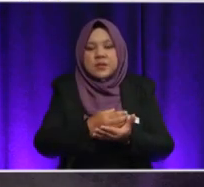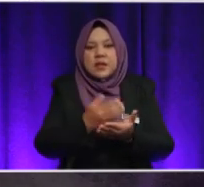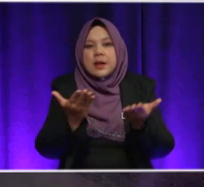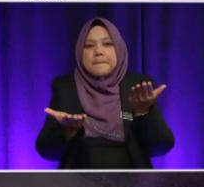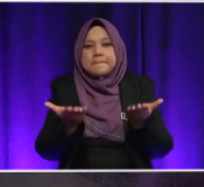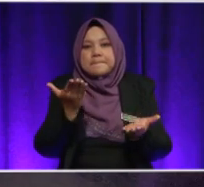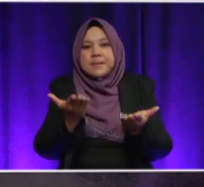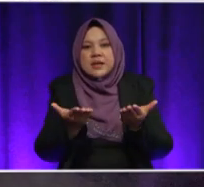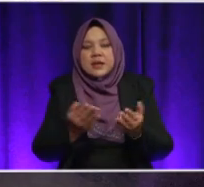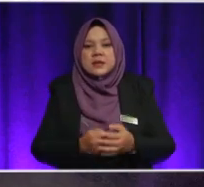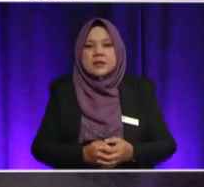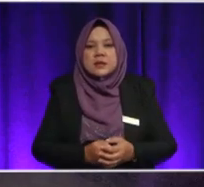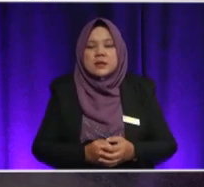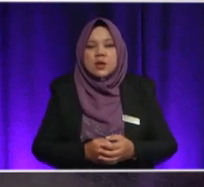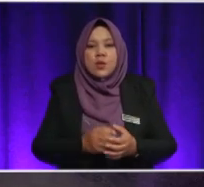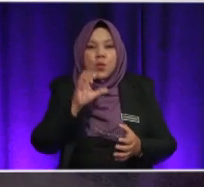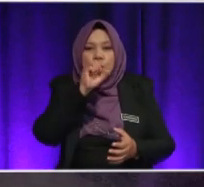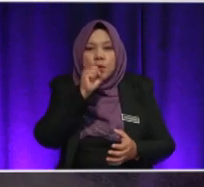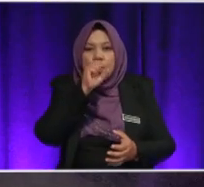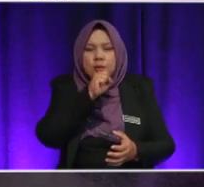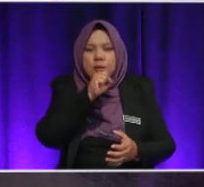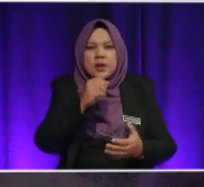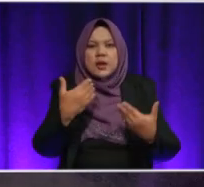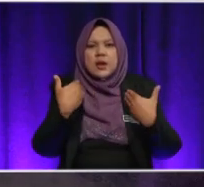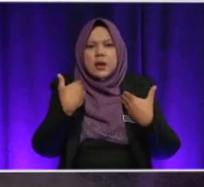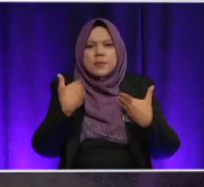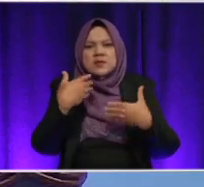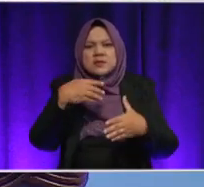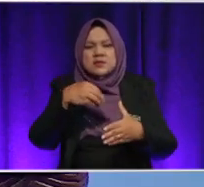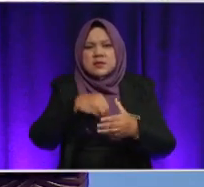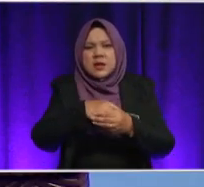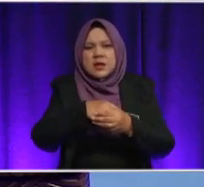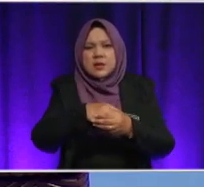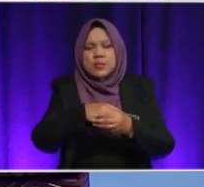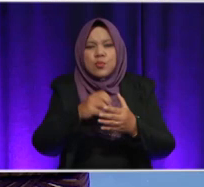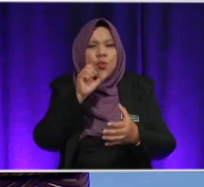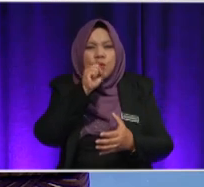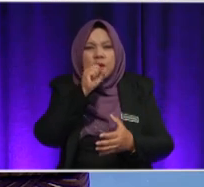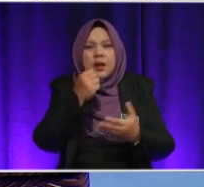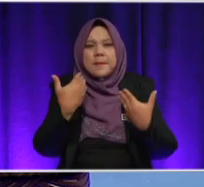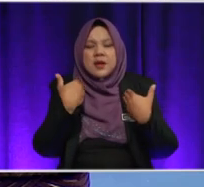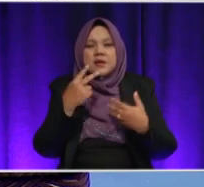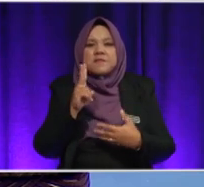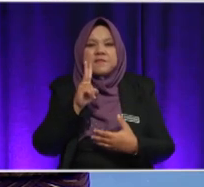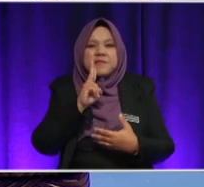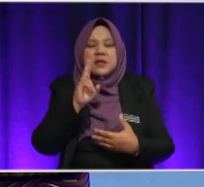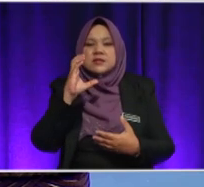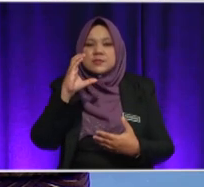Oke kita tahu buah urine aku kandungan yang paling banyak dalam buah ori ini kita tahu iya